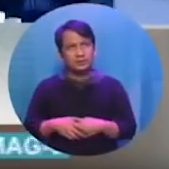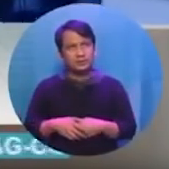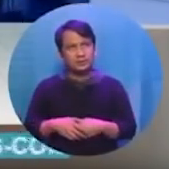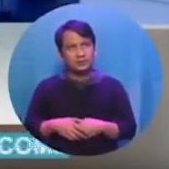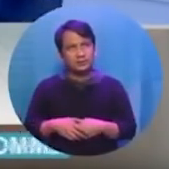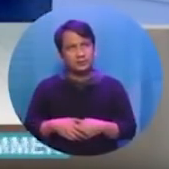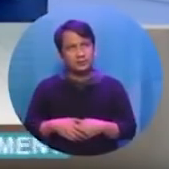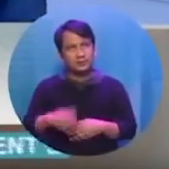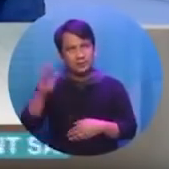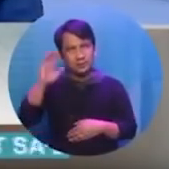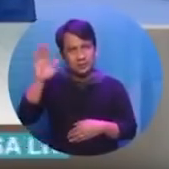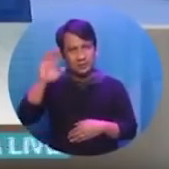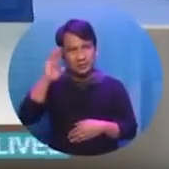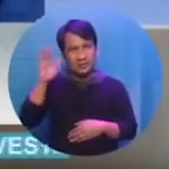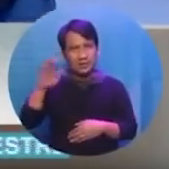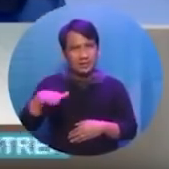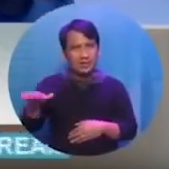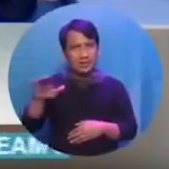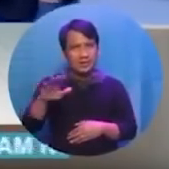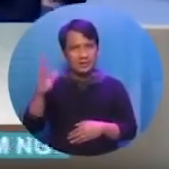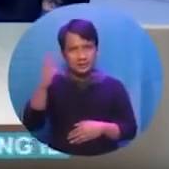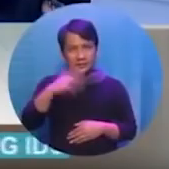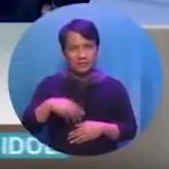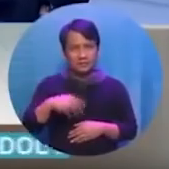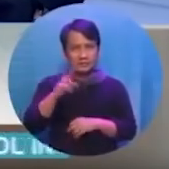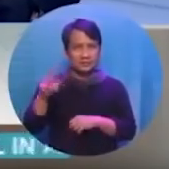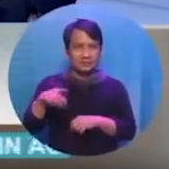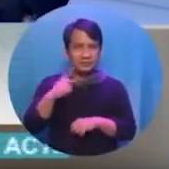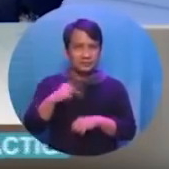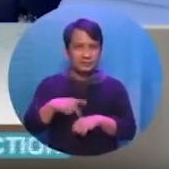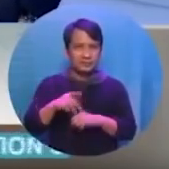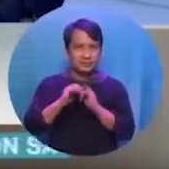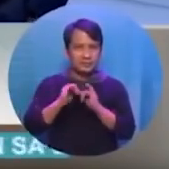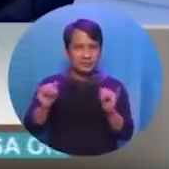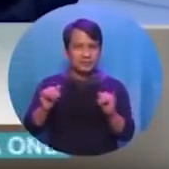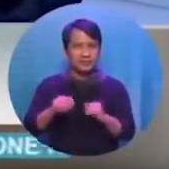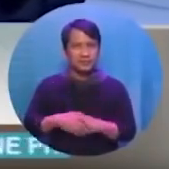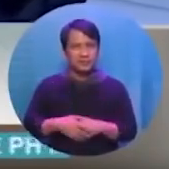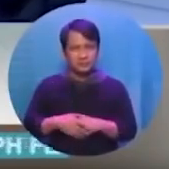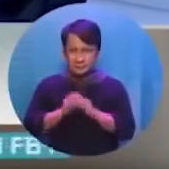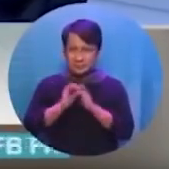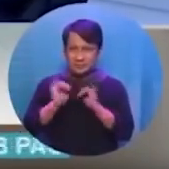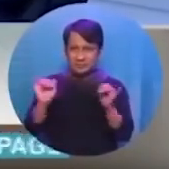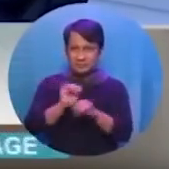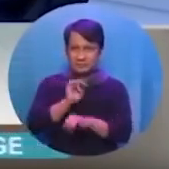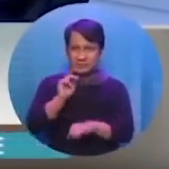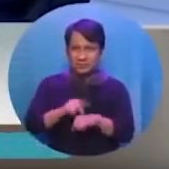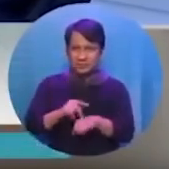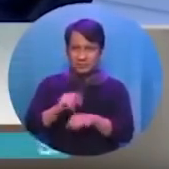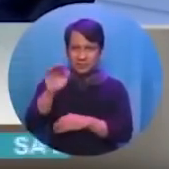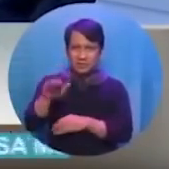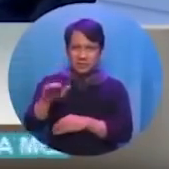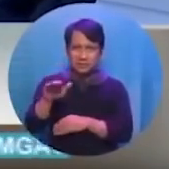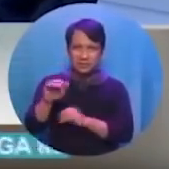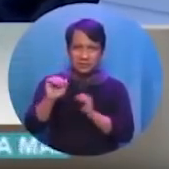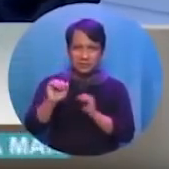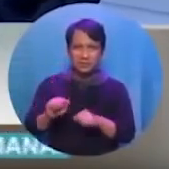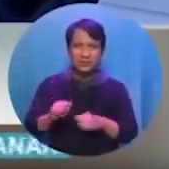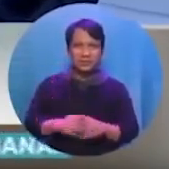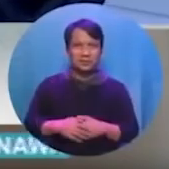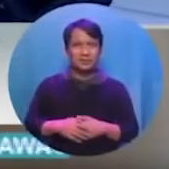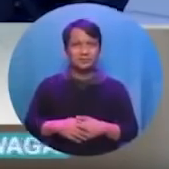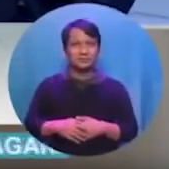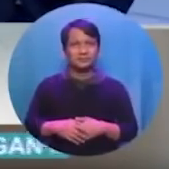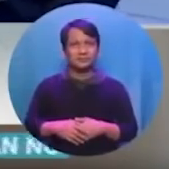po! Ayan, ang ganda naman. Parang Pilipinas lang, ano? Opo. Oh? Opo, parang Pilipinas po paghapon. Parang nasa